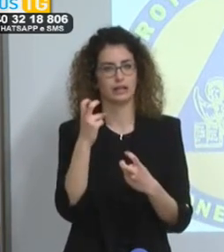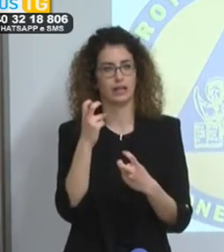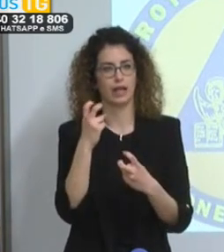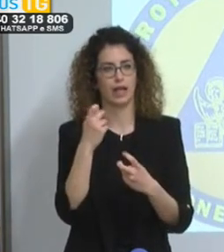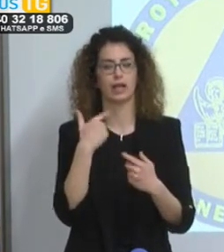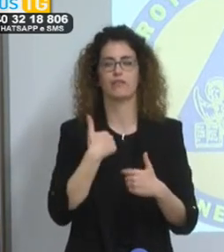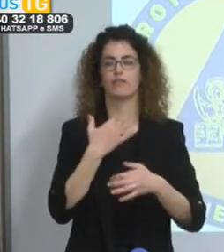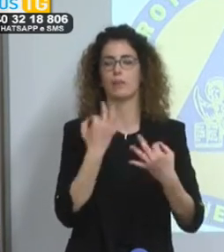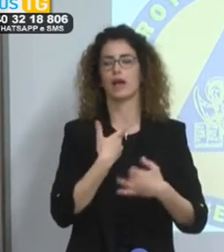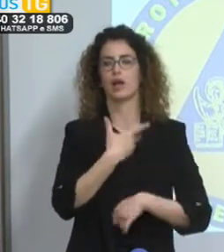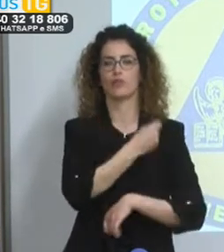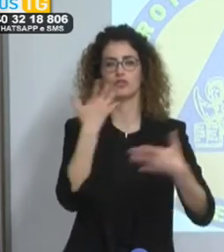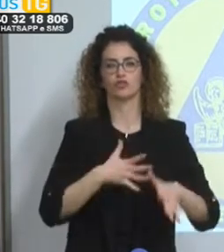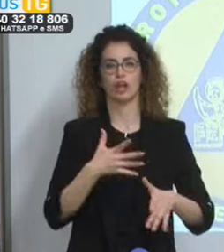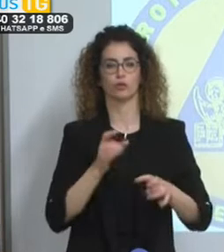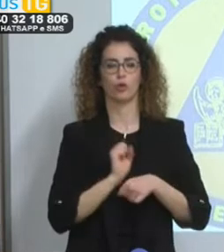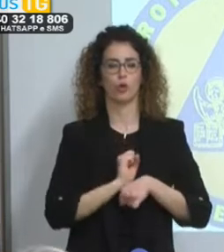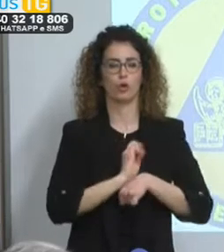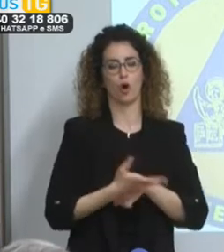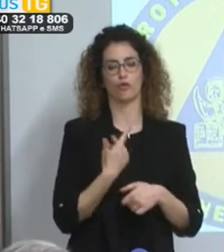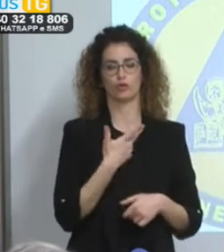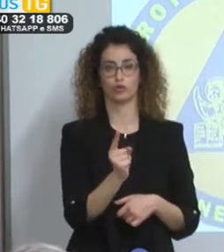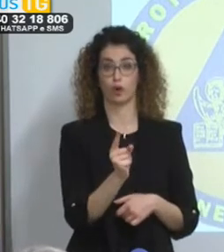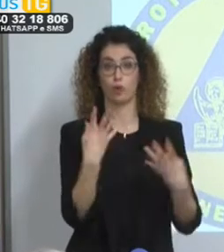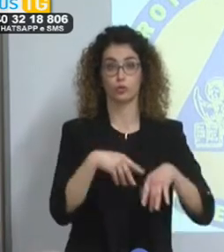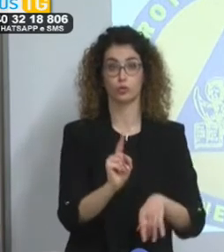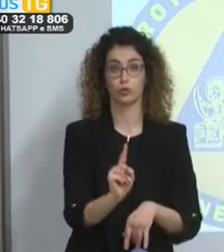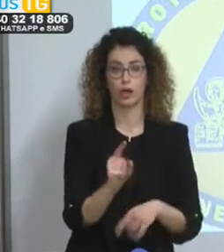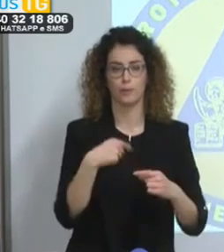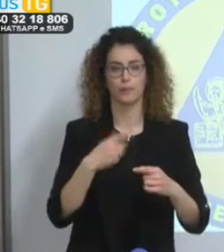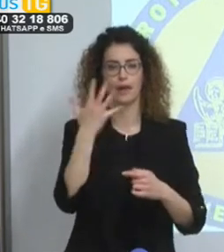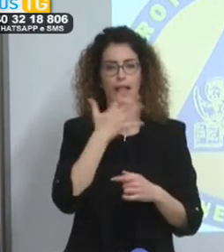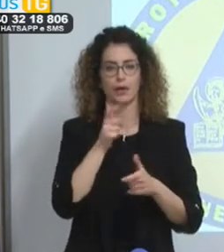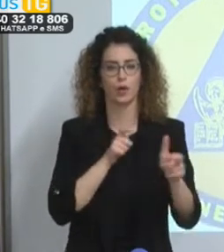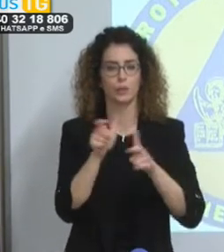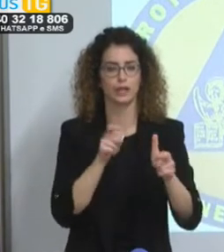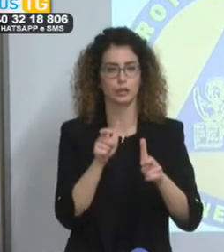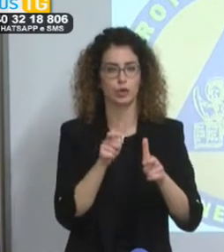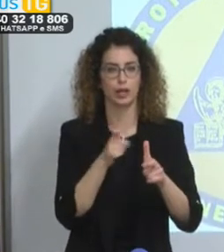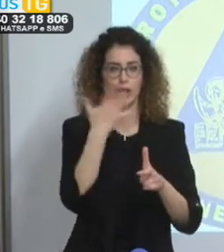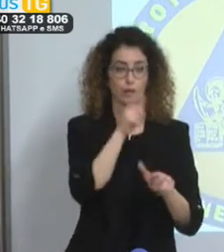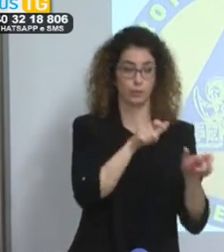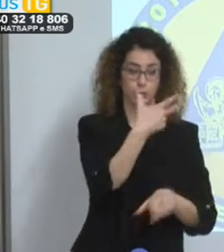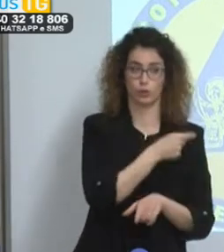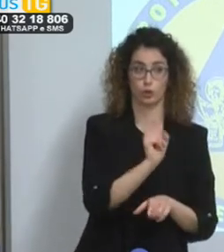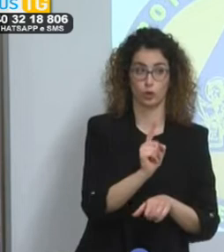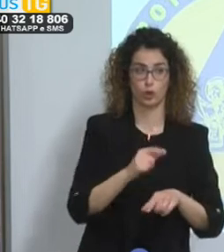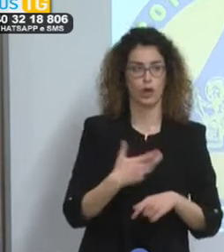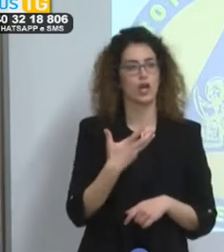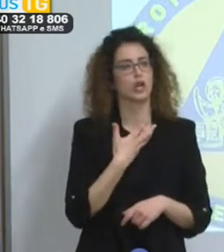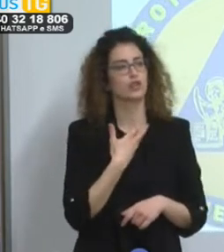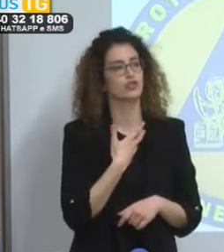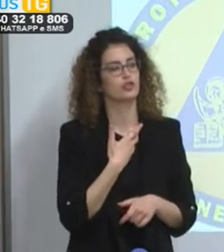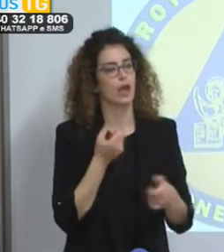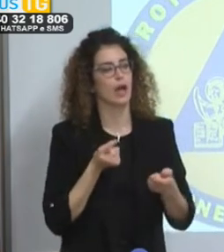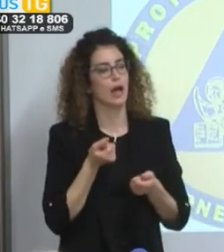scontato sono vaccinato o no al virus, perché non funziona così. E questo è un errore della comunicazione, non di chi si è vaccinato. Ma abbiamo già una percentuale di